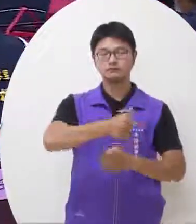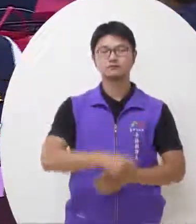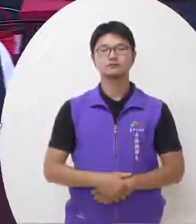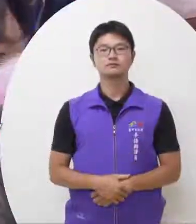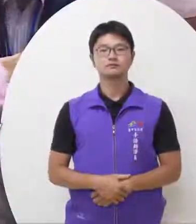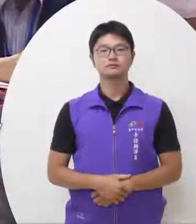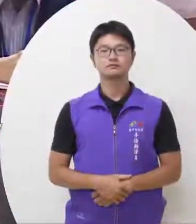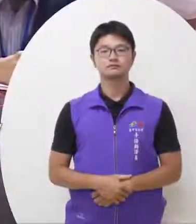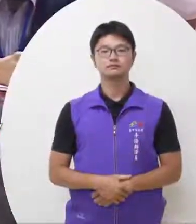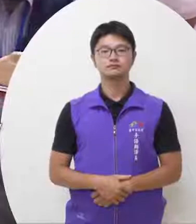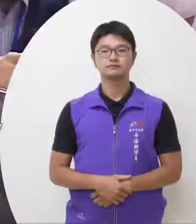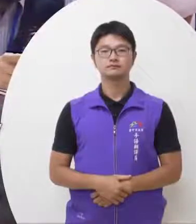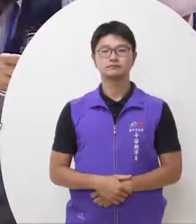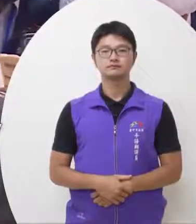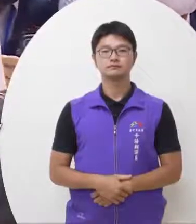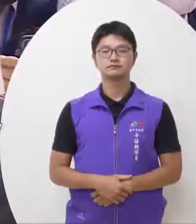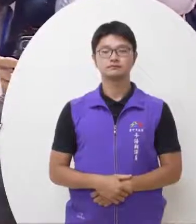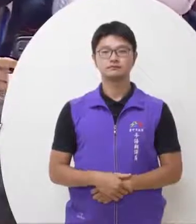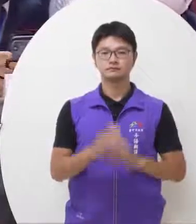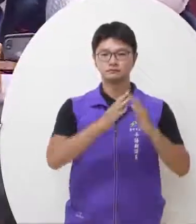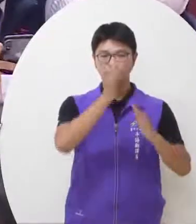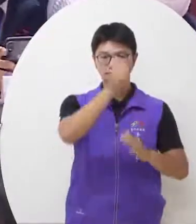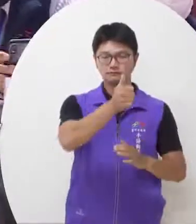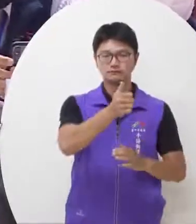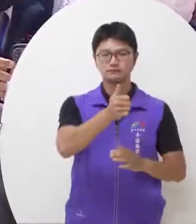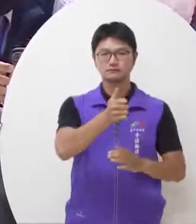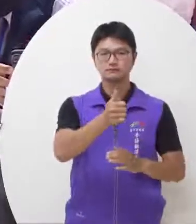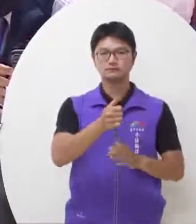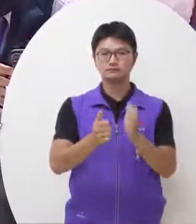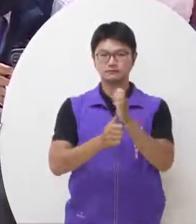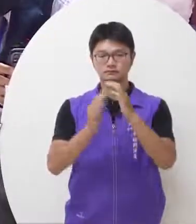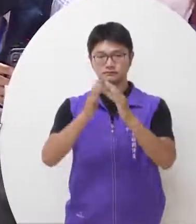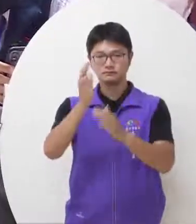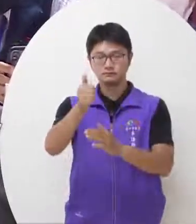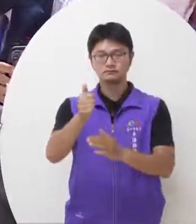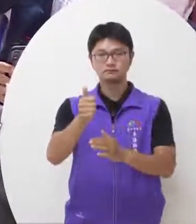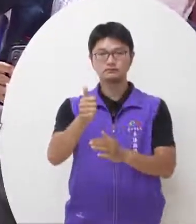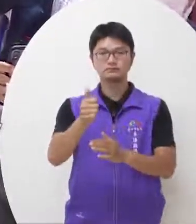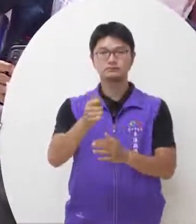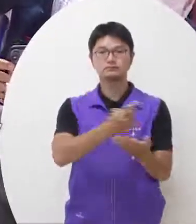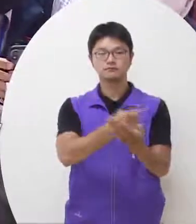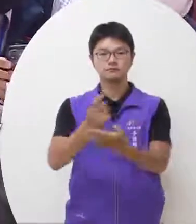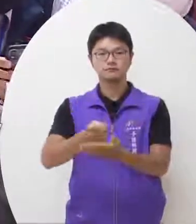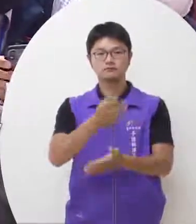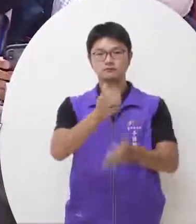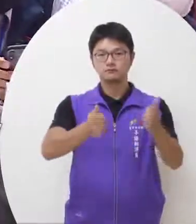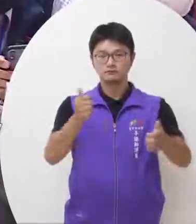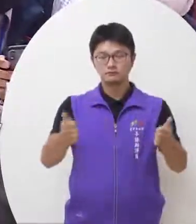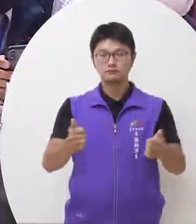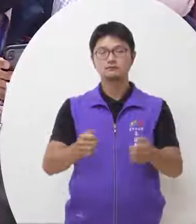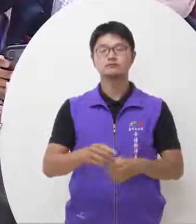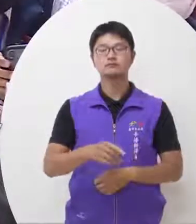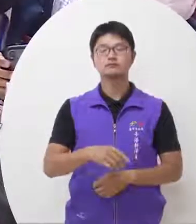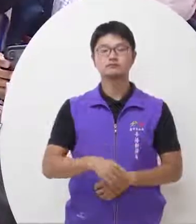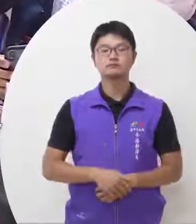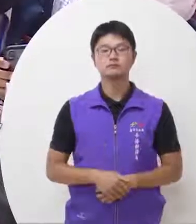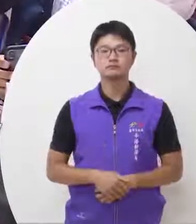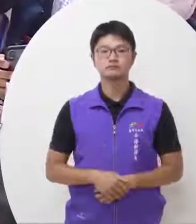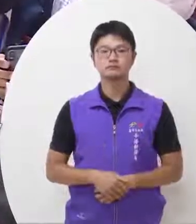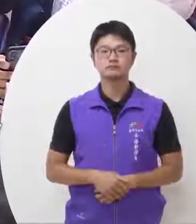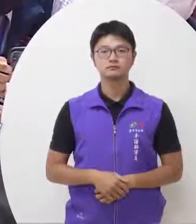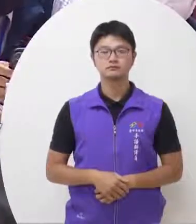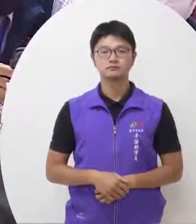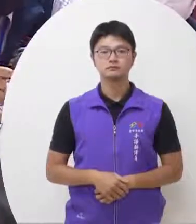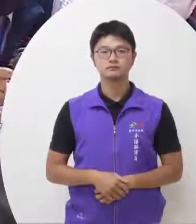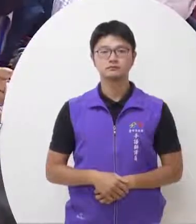哎，市长，副市长，就各级议事官啦，咱这个里